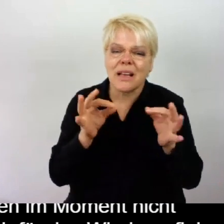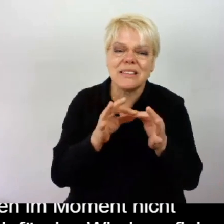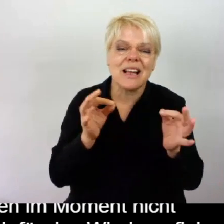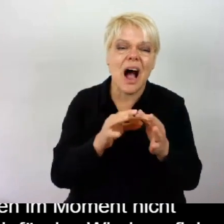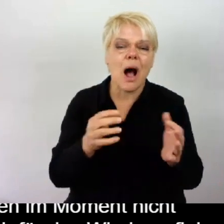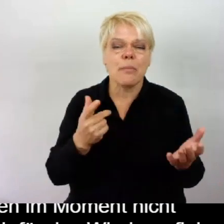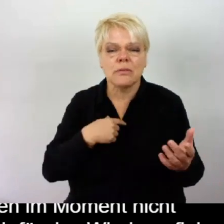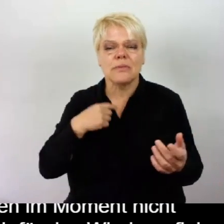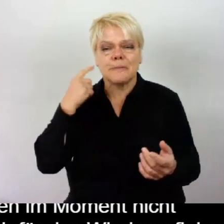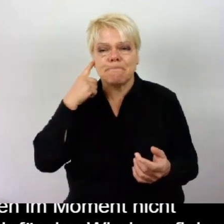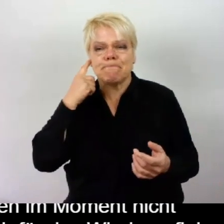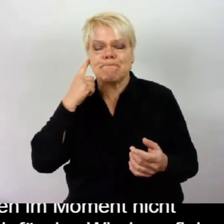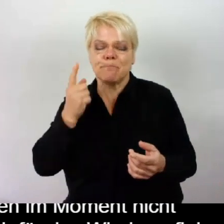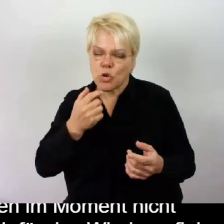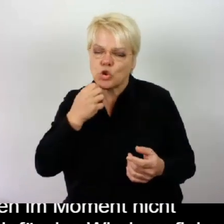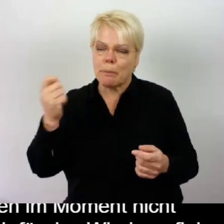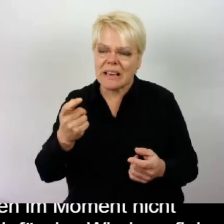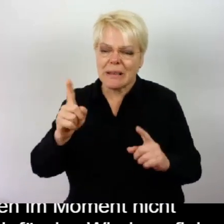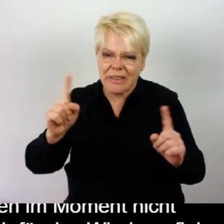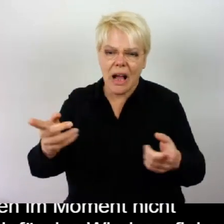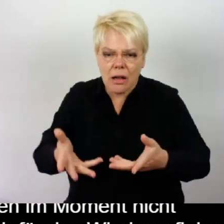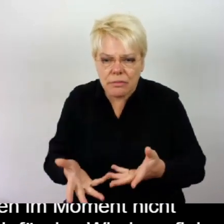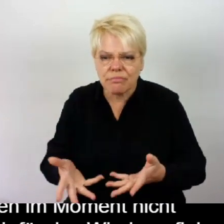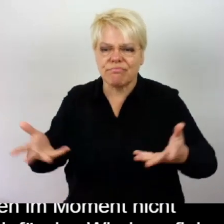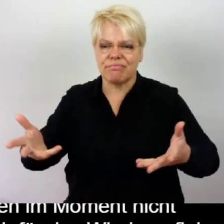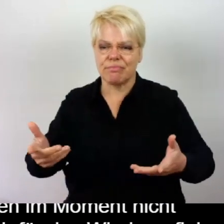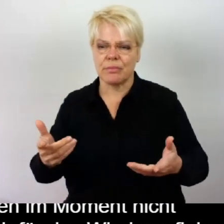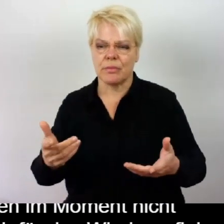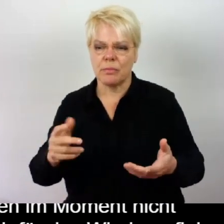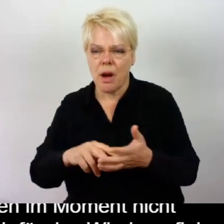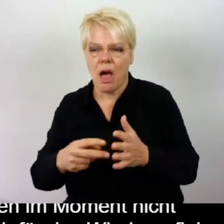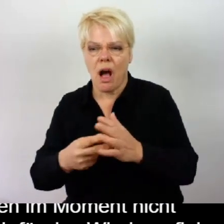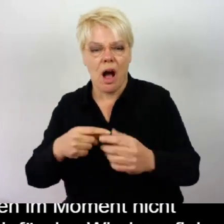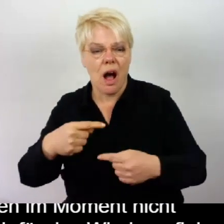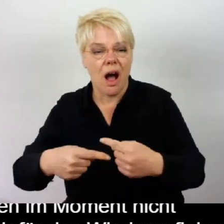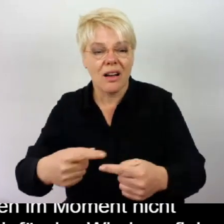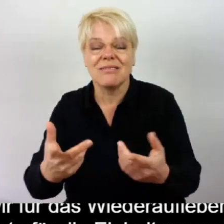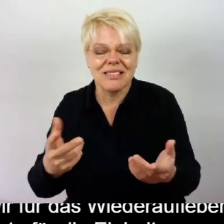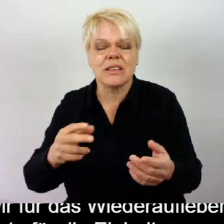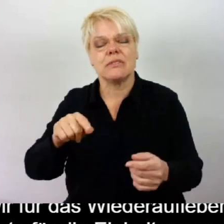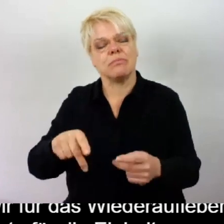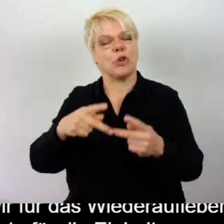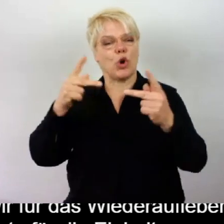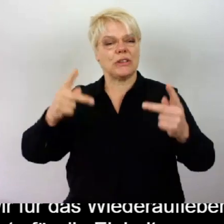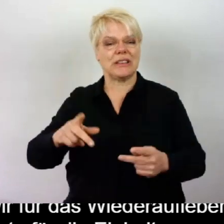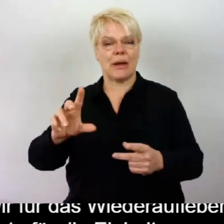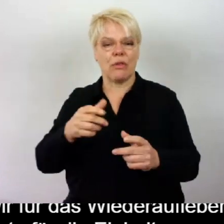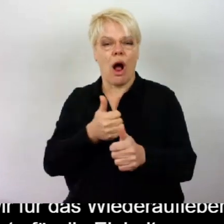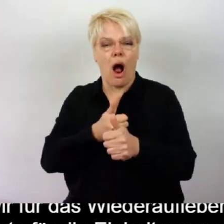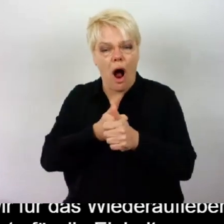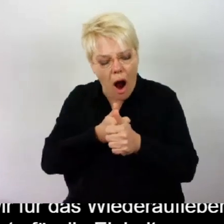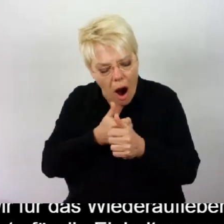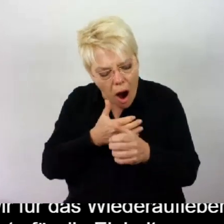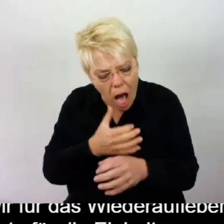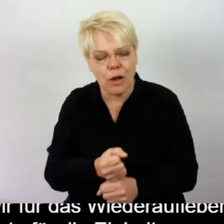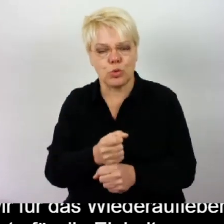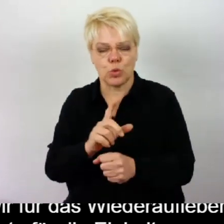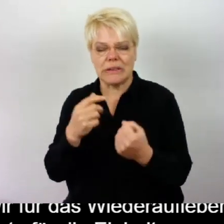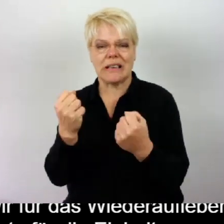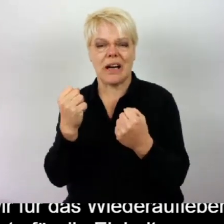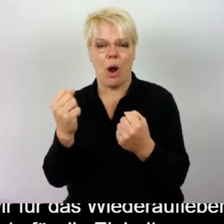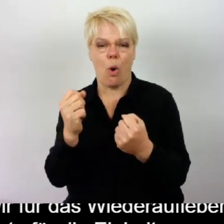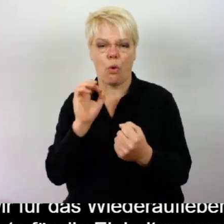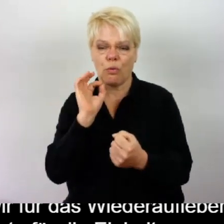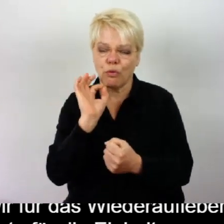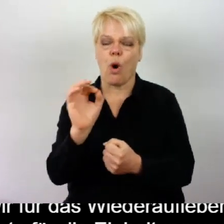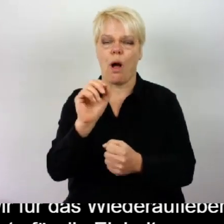beisammen haben, sind wir sicherlich ganz weit vorne mit den Dingen, die jetzt hier laufen. Wir haben also eine Reihe von aufeinander aufbauenden